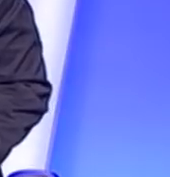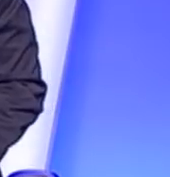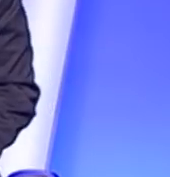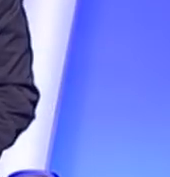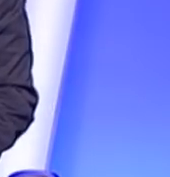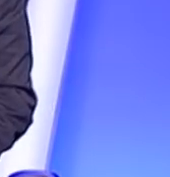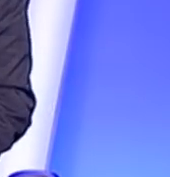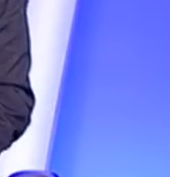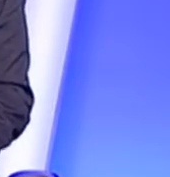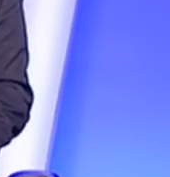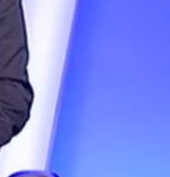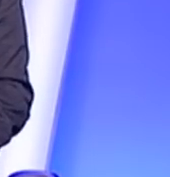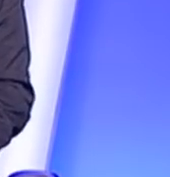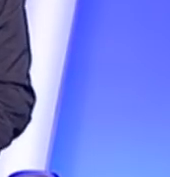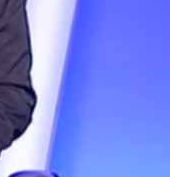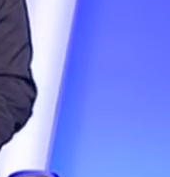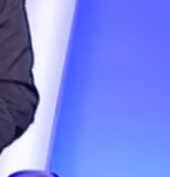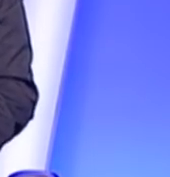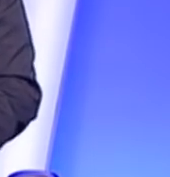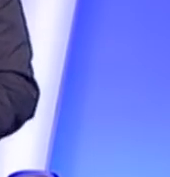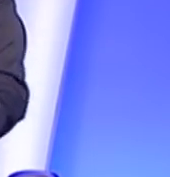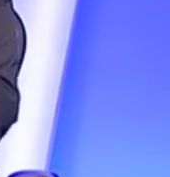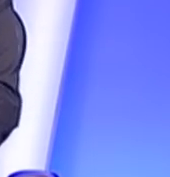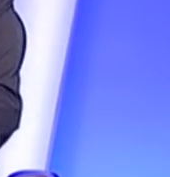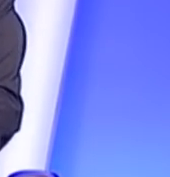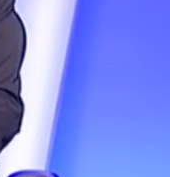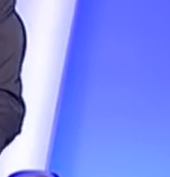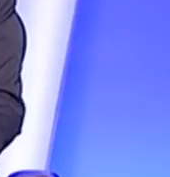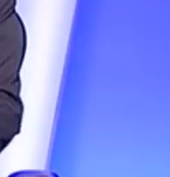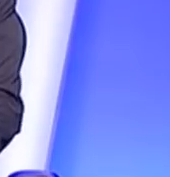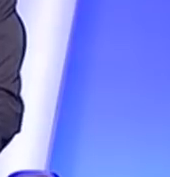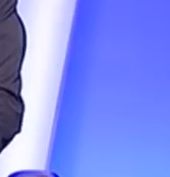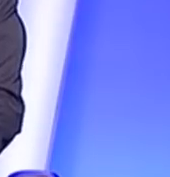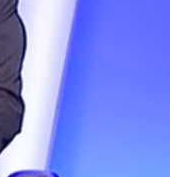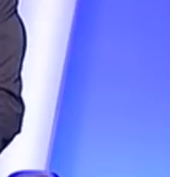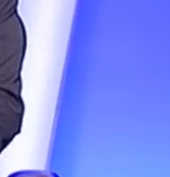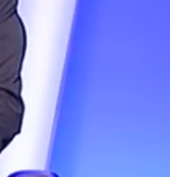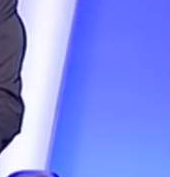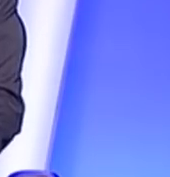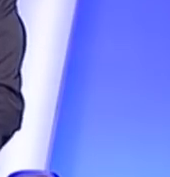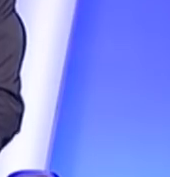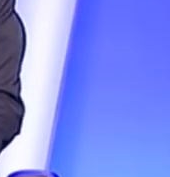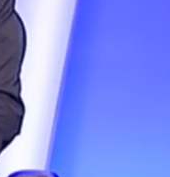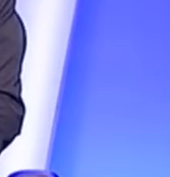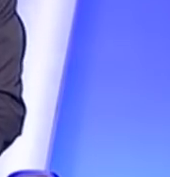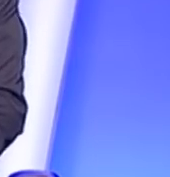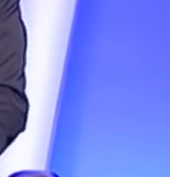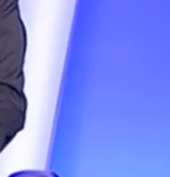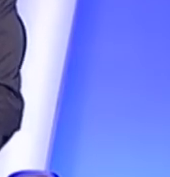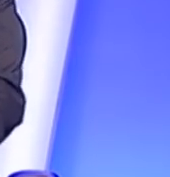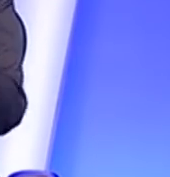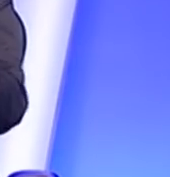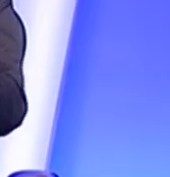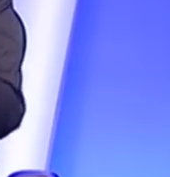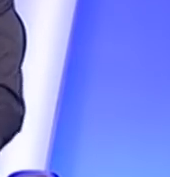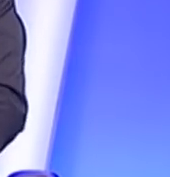อบที่แล้วมีคนชวนไปสมัครหลายพรรคนะครับไม่ได้เข้าเสียดายที่วันนี้มีโอกาสจะถ้าเลือกก็ได้มีโอกาสไปพูดกับท่านในสภ